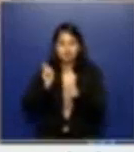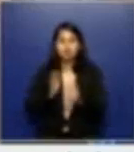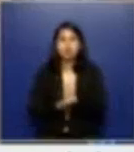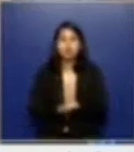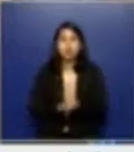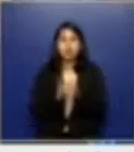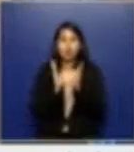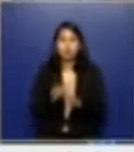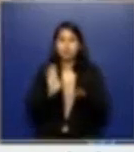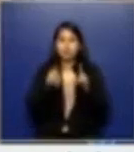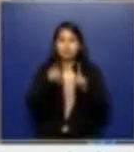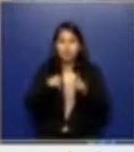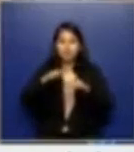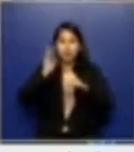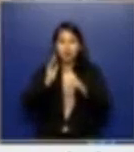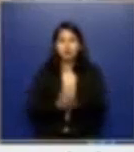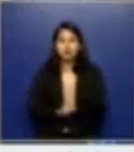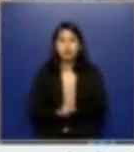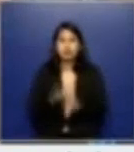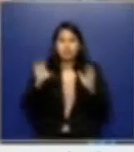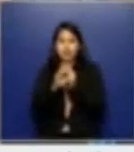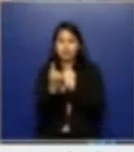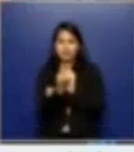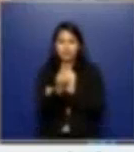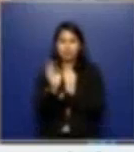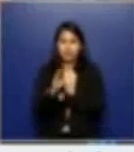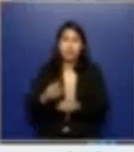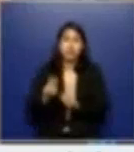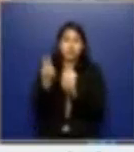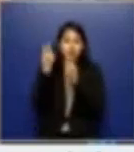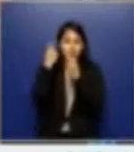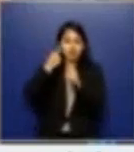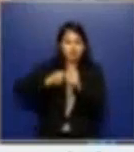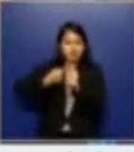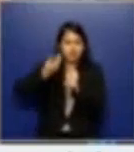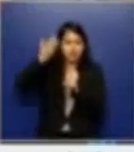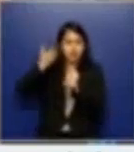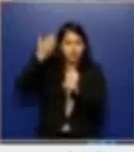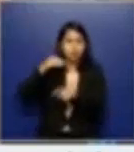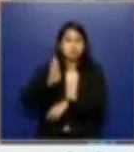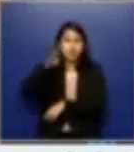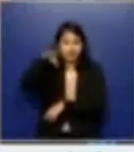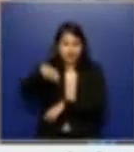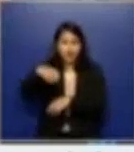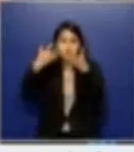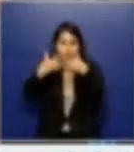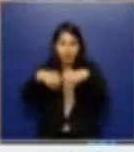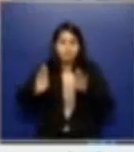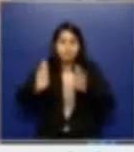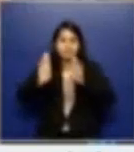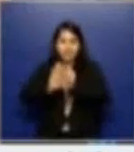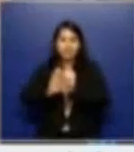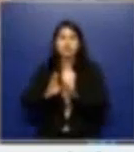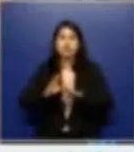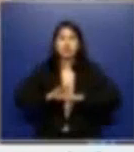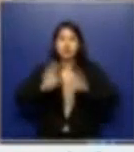แล้วนี่ความทุกข์แล้วภาพอย่างนี้ไม่ใช่มีที่นี่ที่เดียวย้อนหลังกลับไปมีทุกเดือนที่บริษัทโรงงานปิดแล้วก็ต้องเป็น